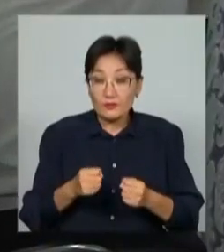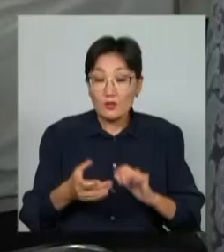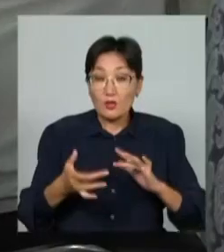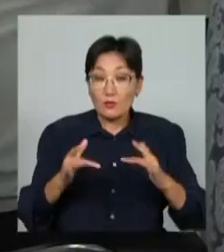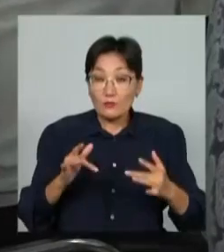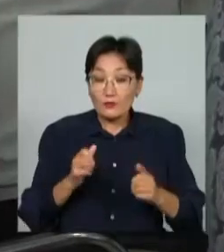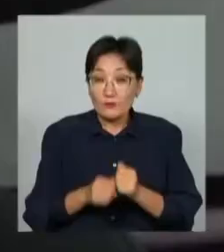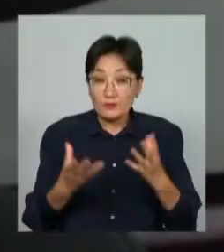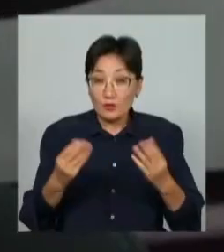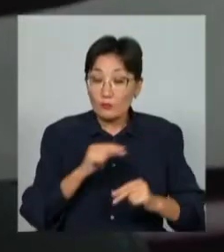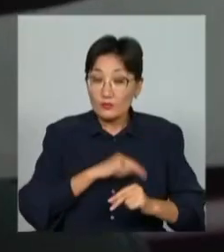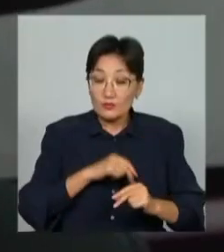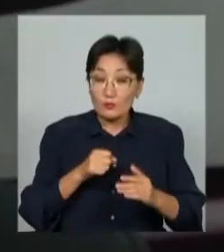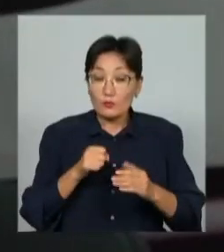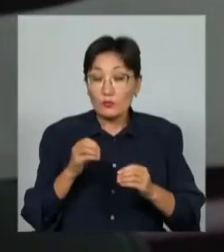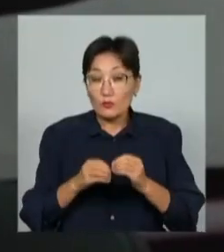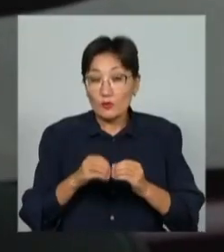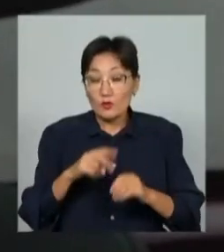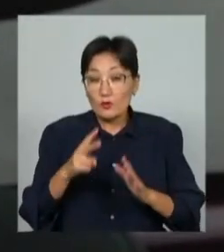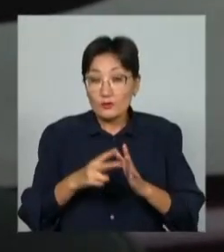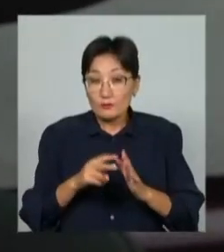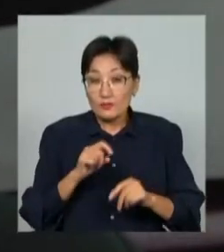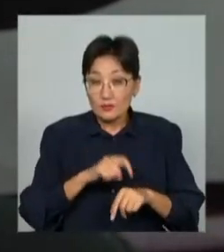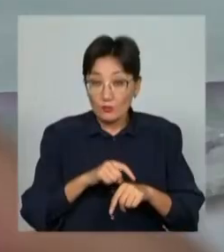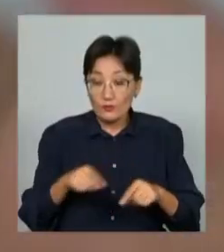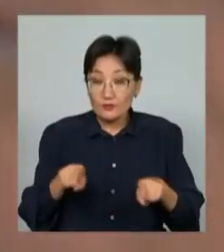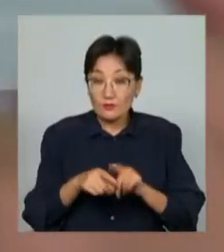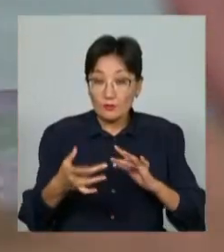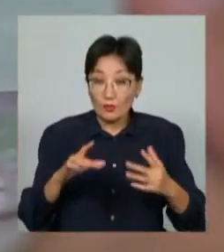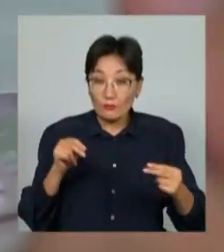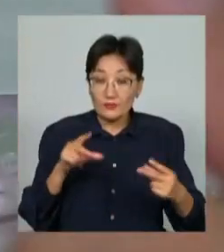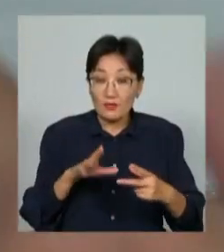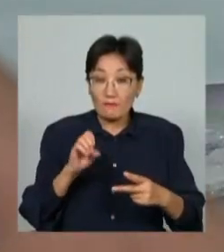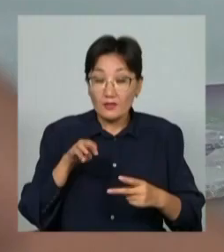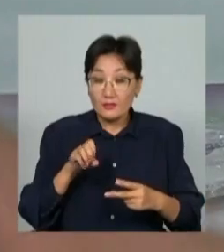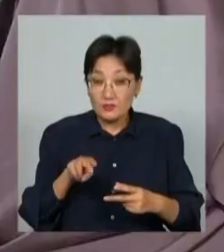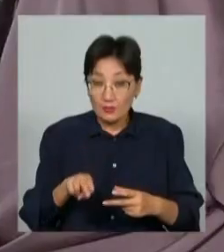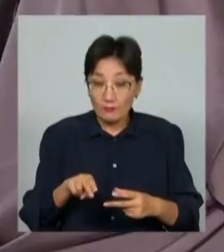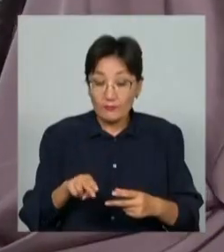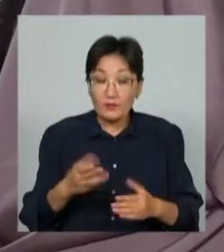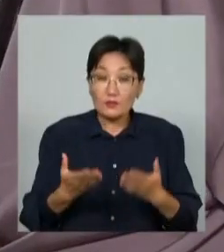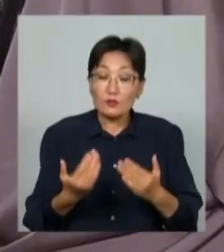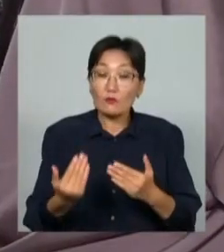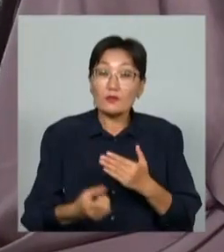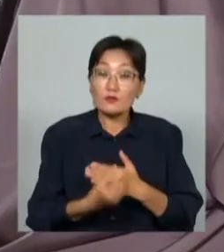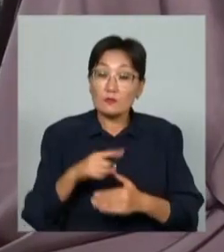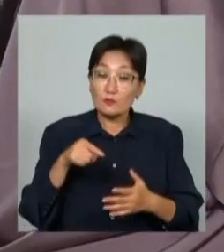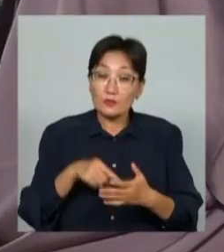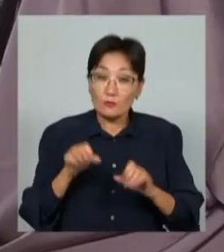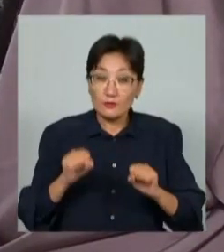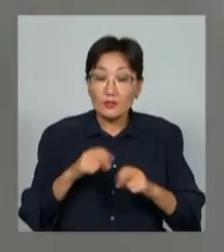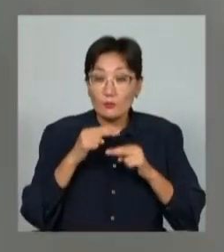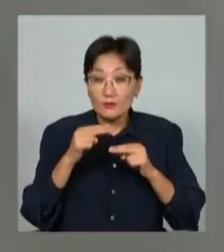офлайн в будние дни с 10 утра до 17:00 часов, так и онлайн посредством WhatsApp мессенджера. Если у вас возникли вопросы,